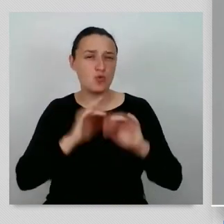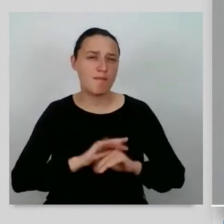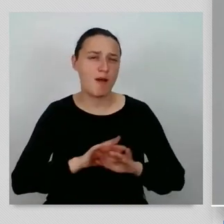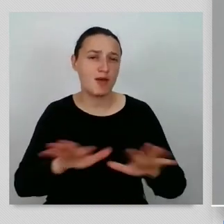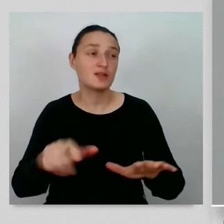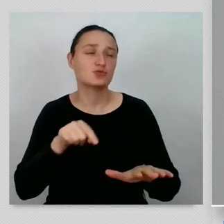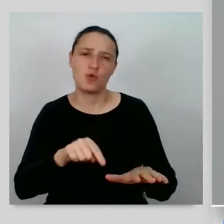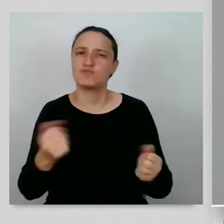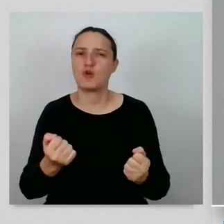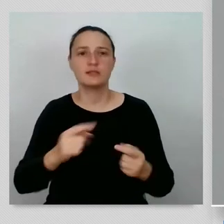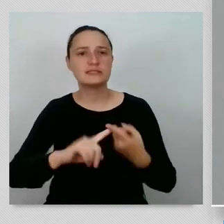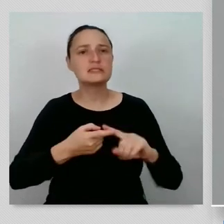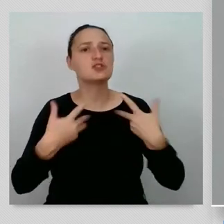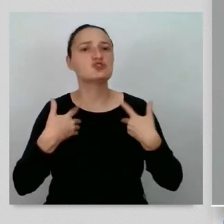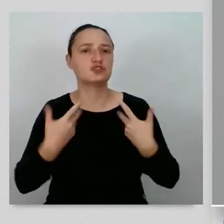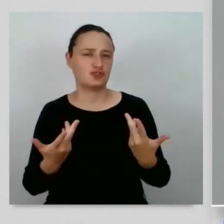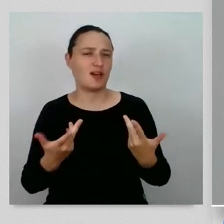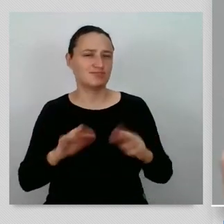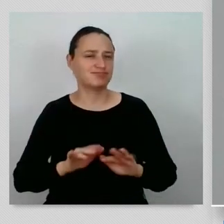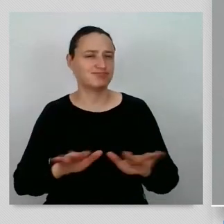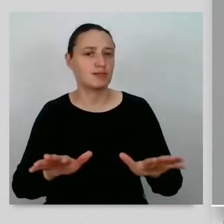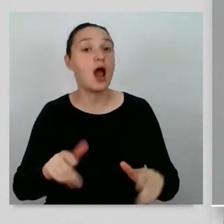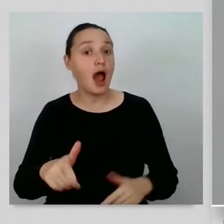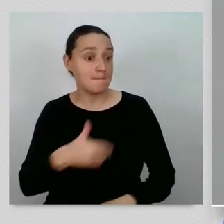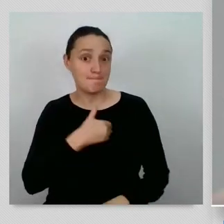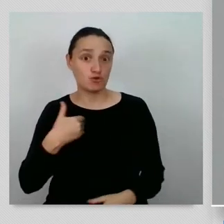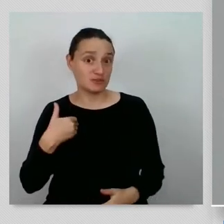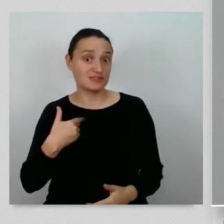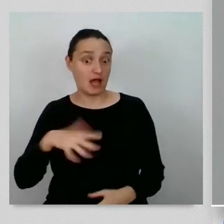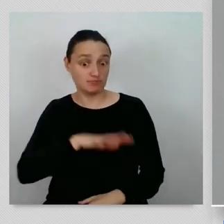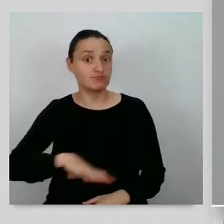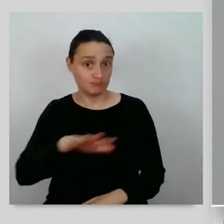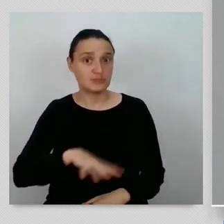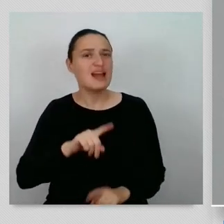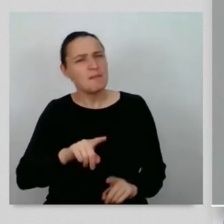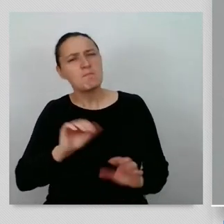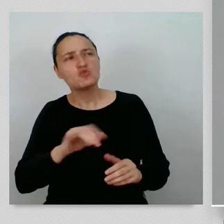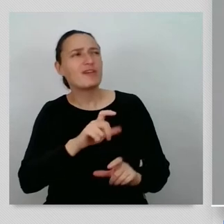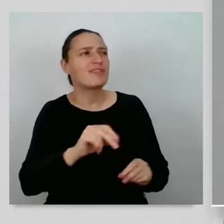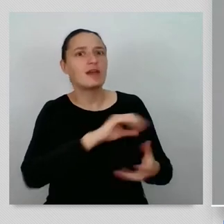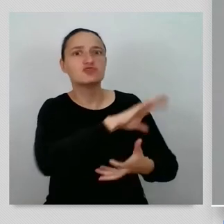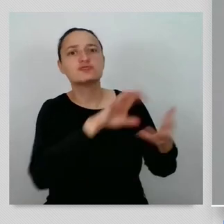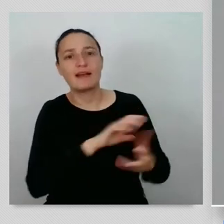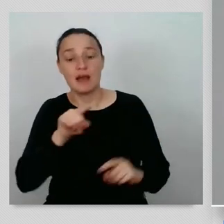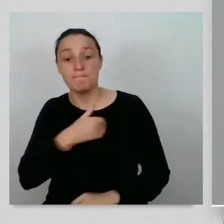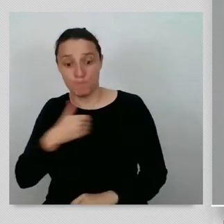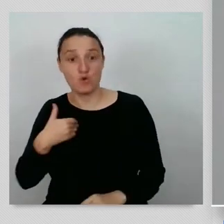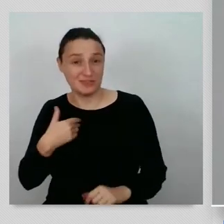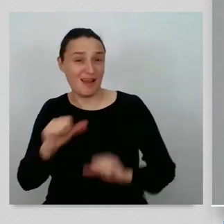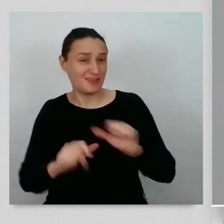model i styl życia propaguje. W warunkach polskich, tu mówimy globalnie, prawda? No to jest tak między lat 80. to przyspieszenie w